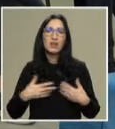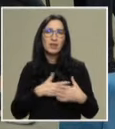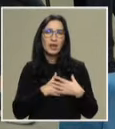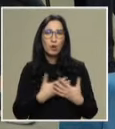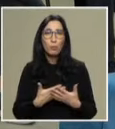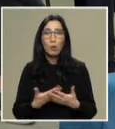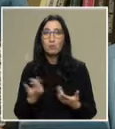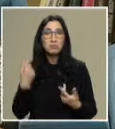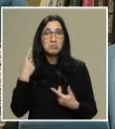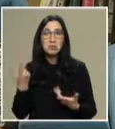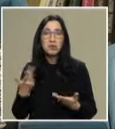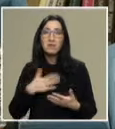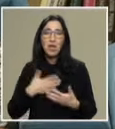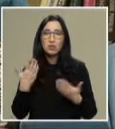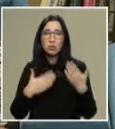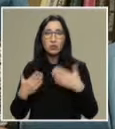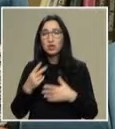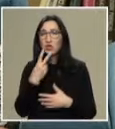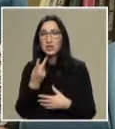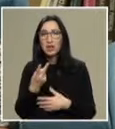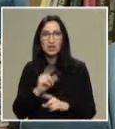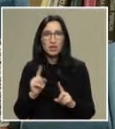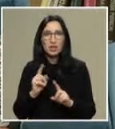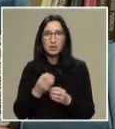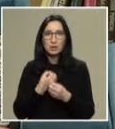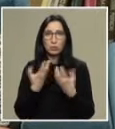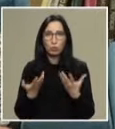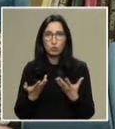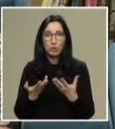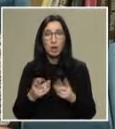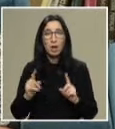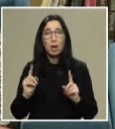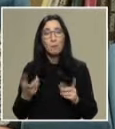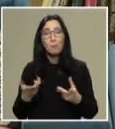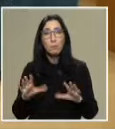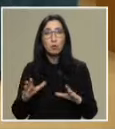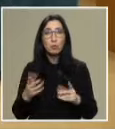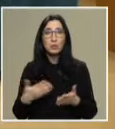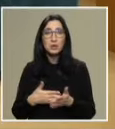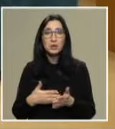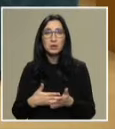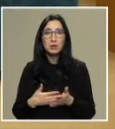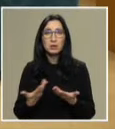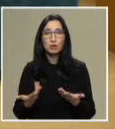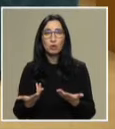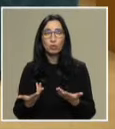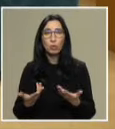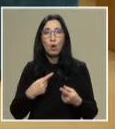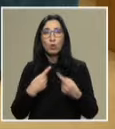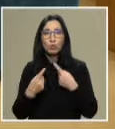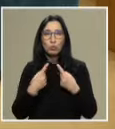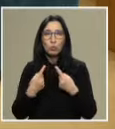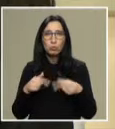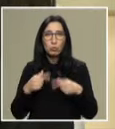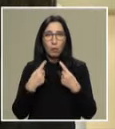неща, кой знае защо, в нашето училище изглежда не се случват. Може би защото тук говорим